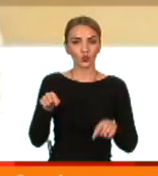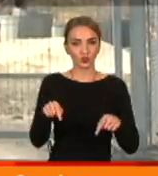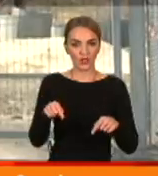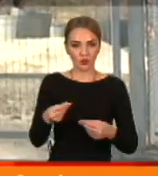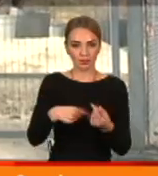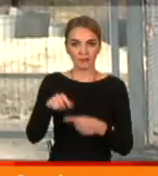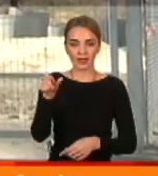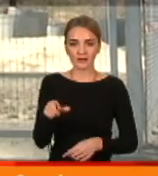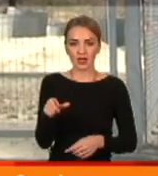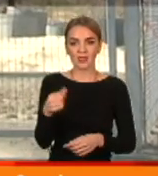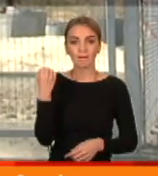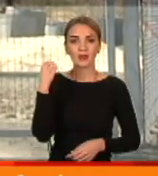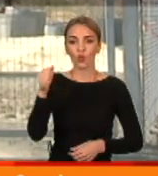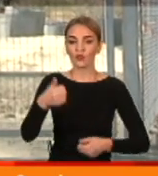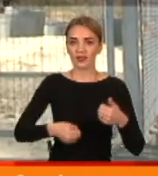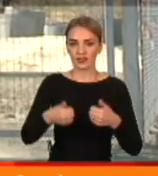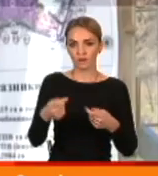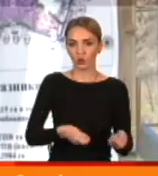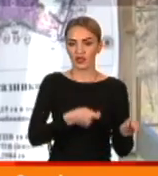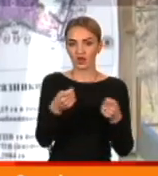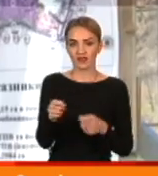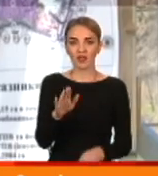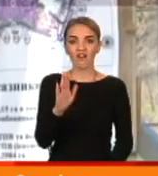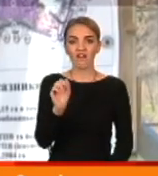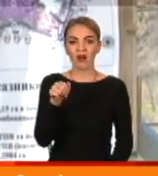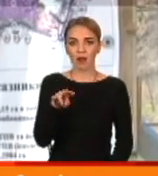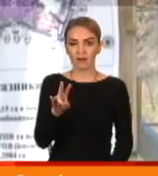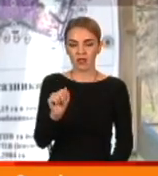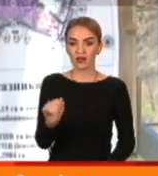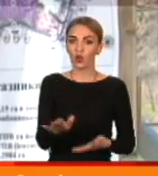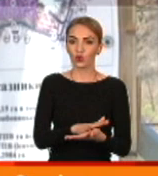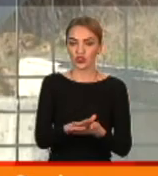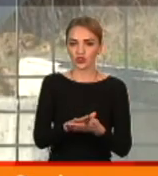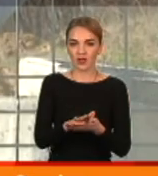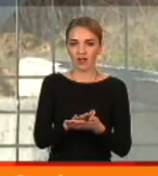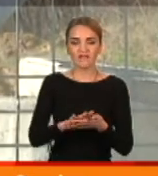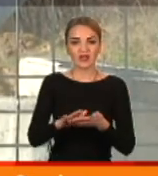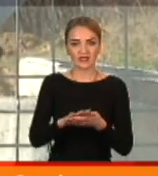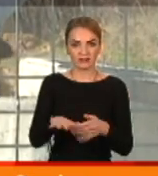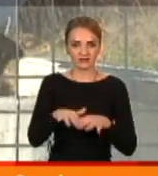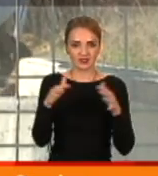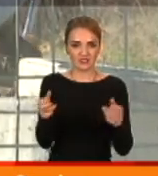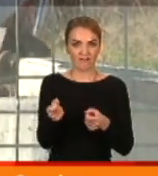тутешнього підприємця за перемогу в тендері на постачання вапна для очищення фільтрів звалища.